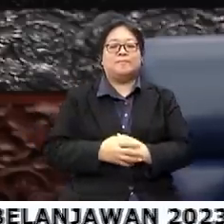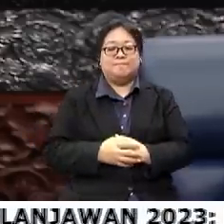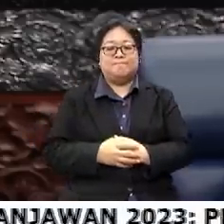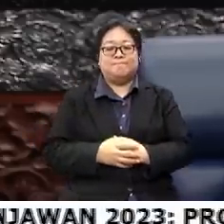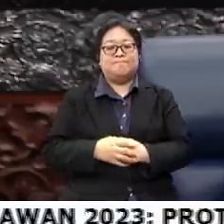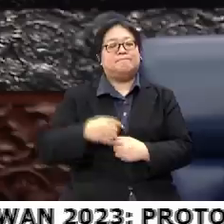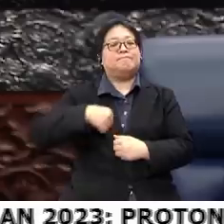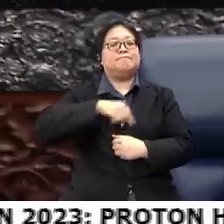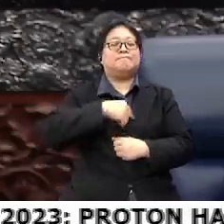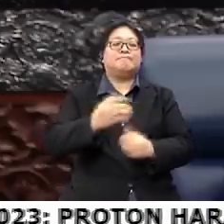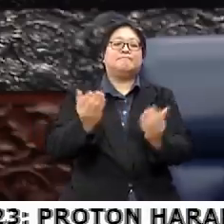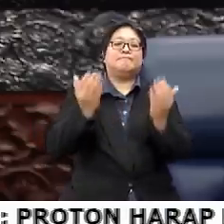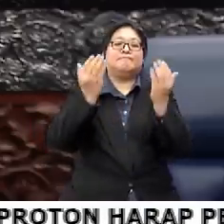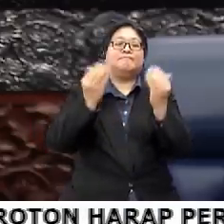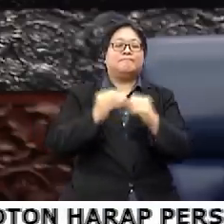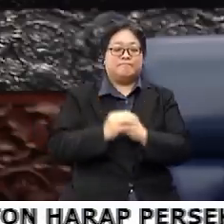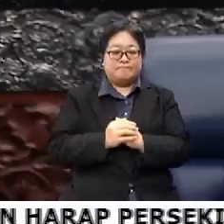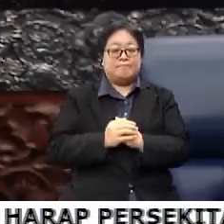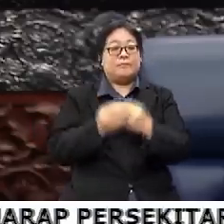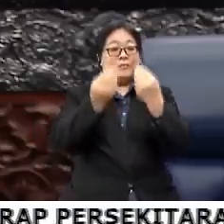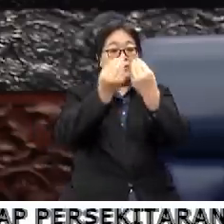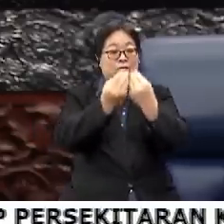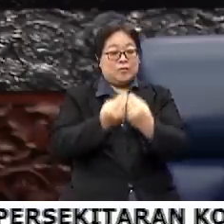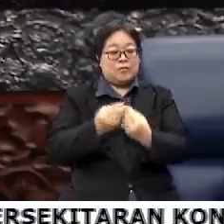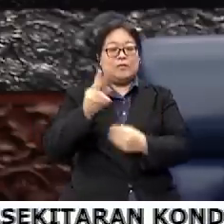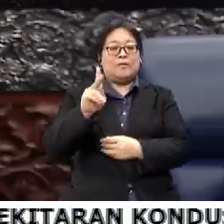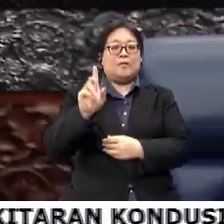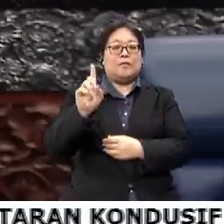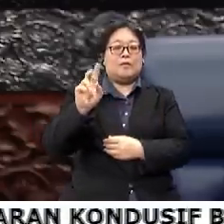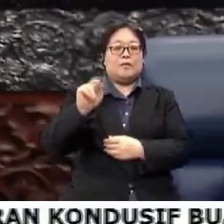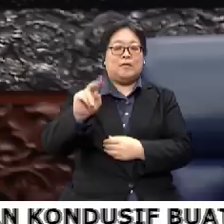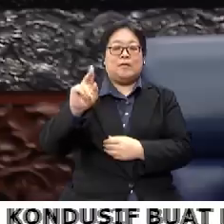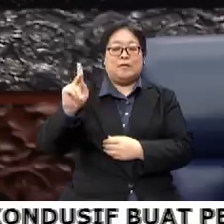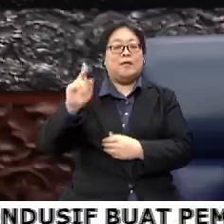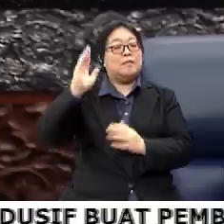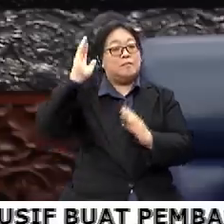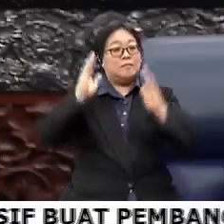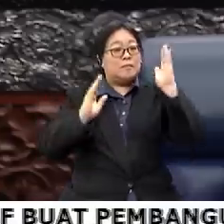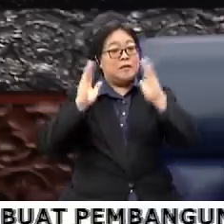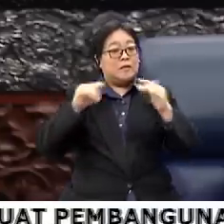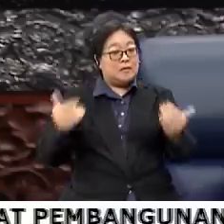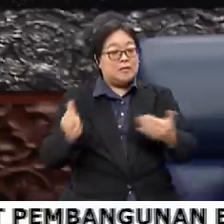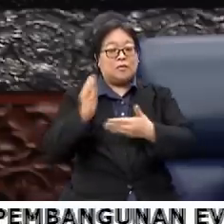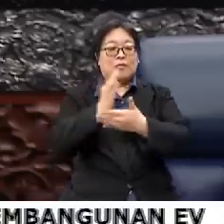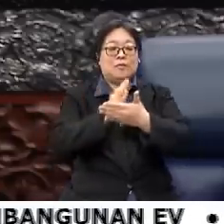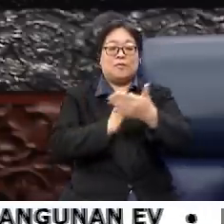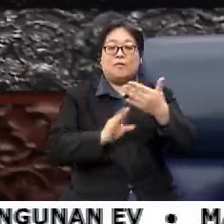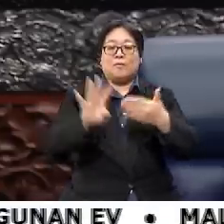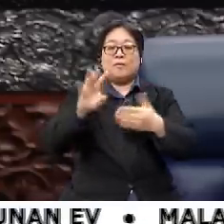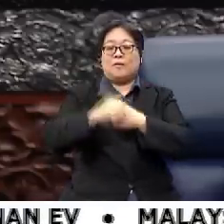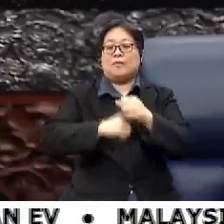Kita bersyukur kerana angka-angka menunjukkan keluaran dalam negara kasar Malaysia pada suku tahun